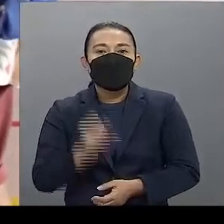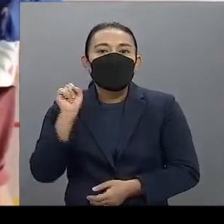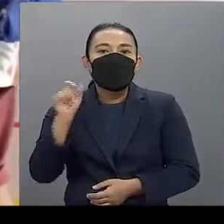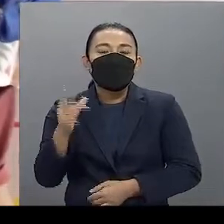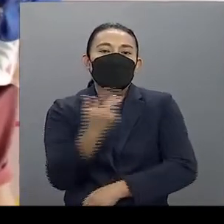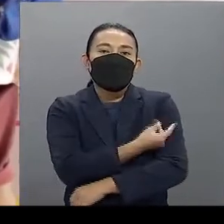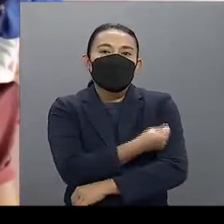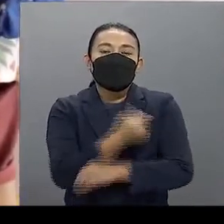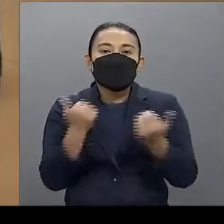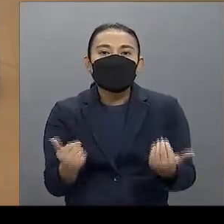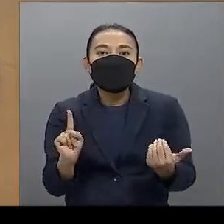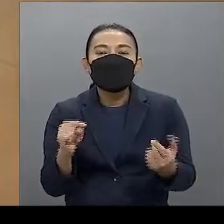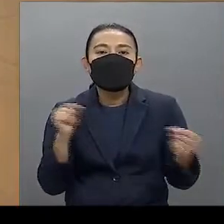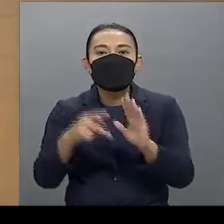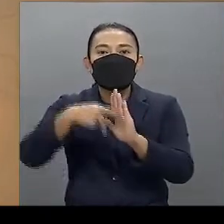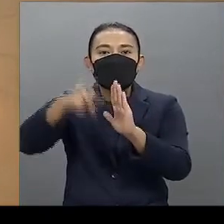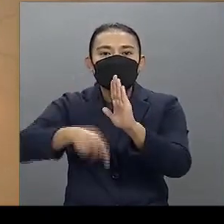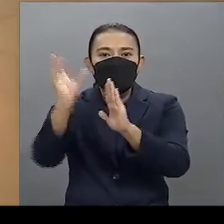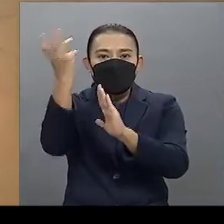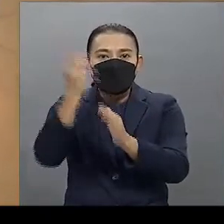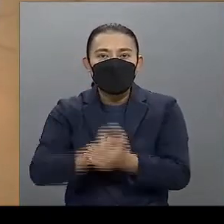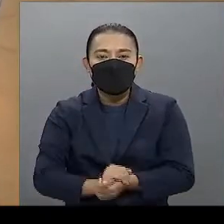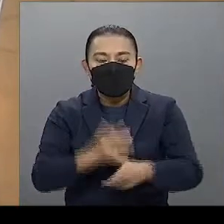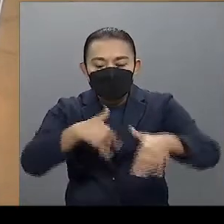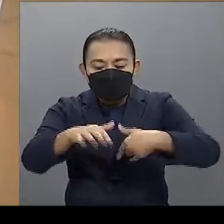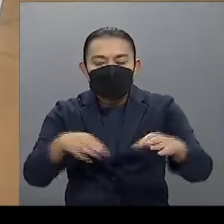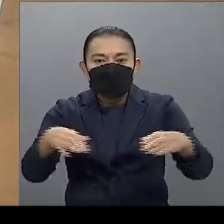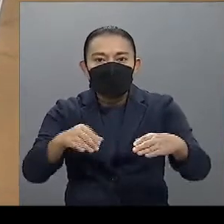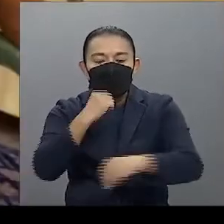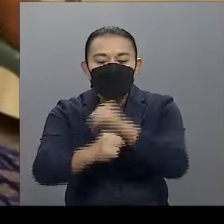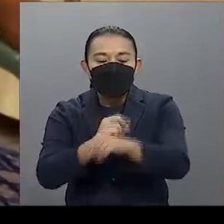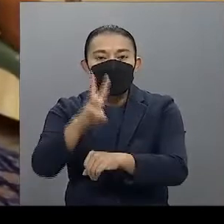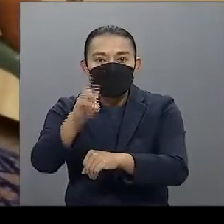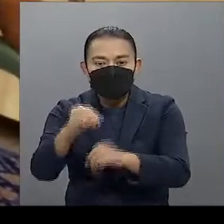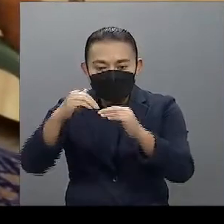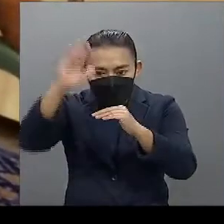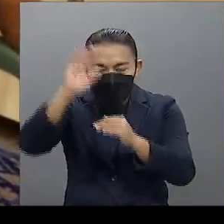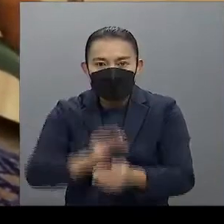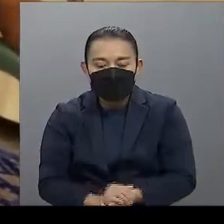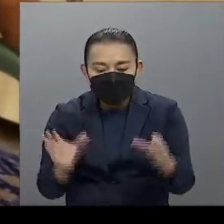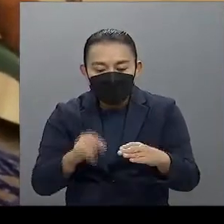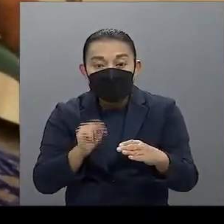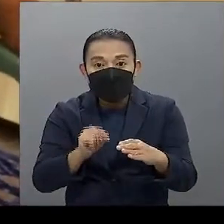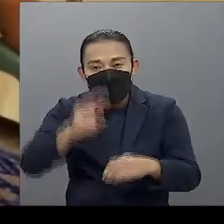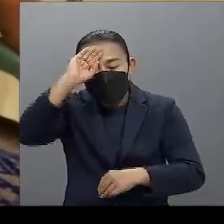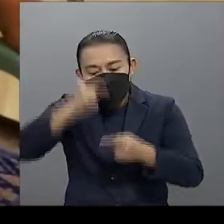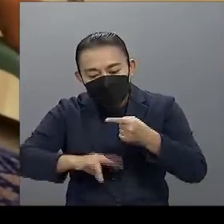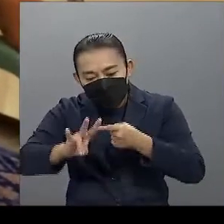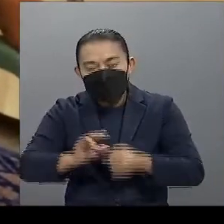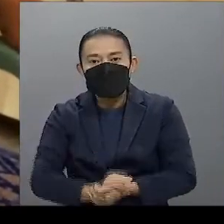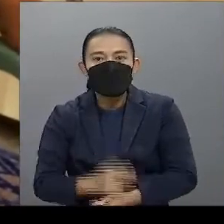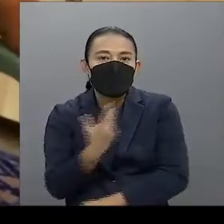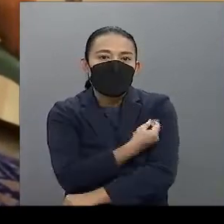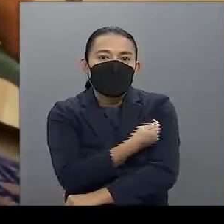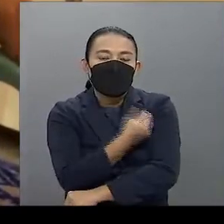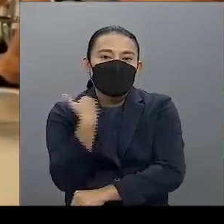ก็คือที่จังหวัดพิษณุโลกค่ะประชาชนกลุ่มอายุ 60ปีขึ้นไปและก็กลุ่มจิตโรคเรื้อรังนะคะเข้ารับการฉีดวัคซีนสิโน